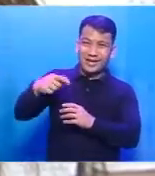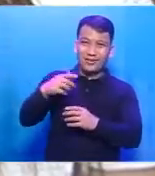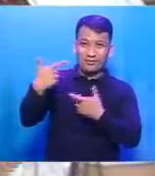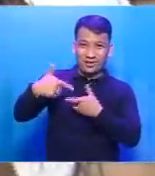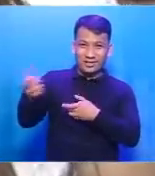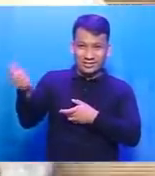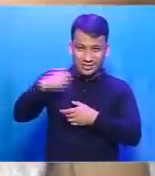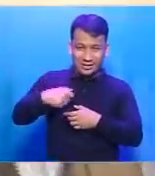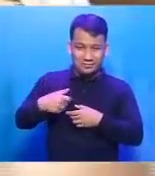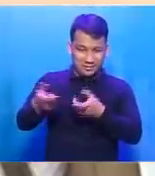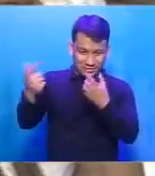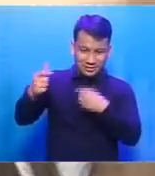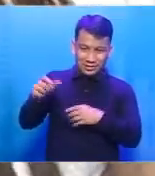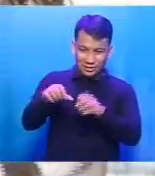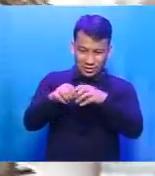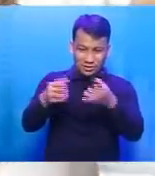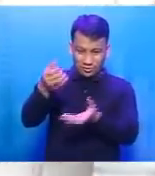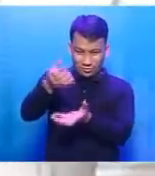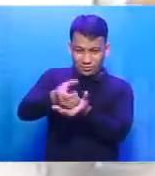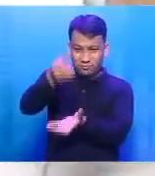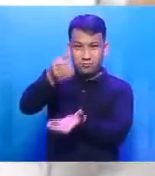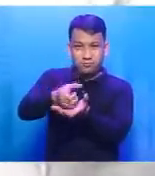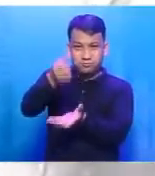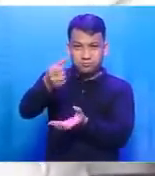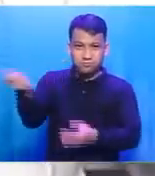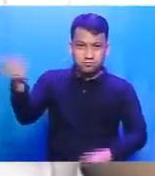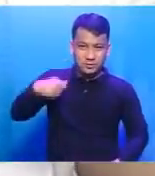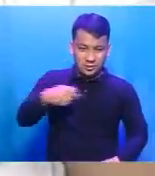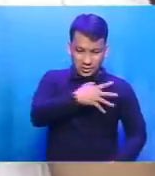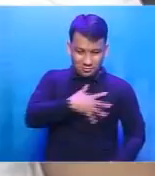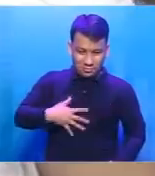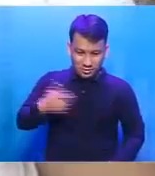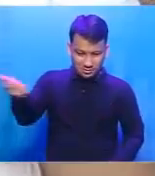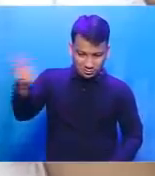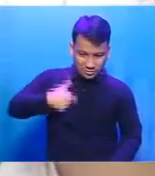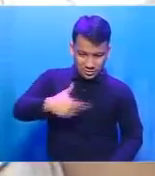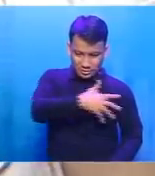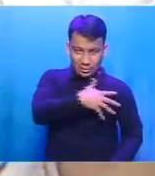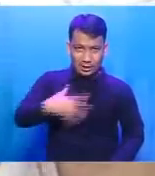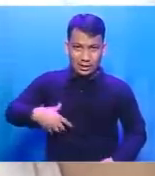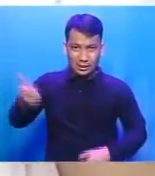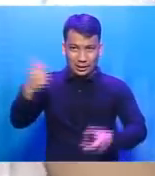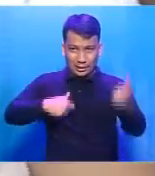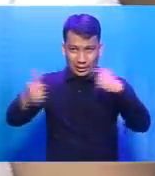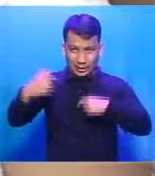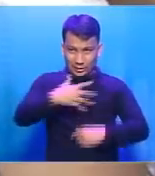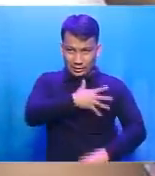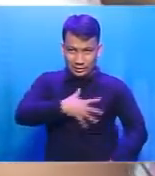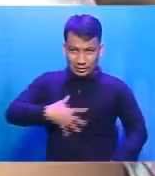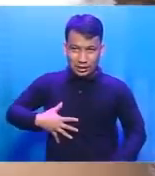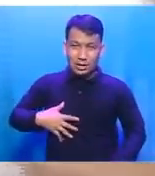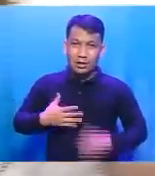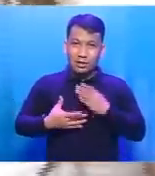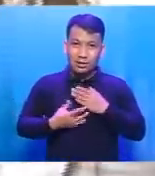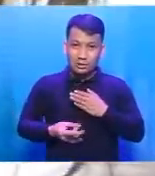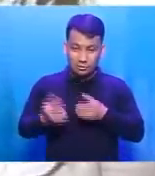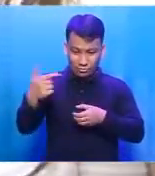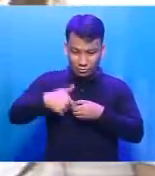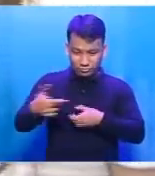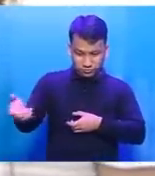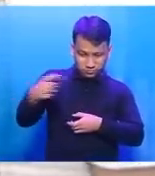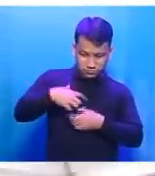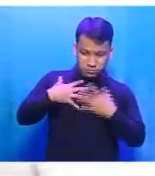niya. Binubuhos niya, kinakalat niya doon sa katawan ng konduktora na kaaway niya, yung lalaki. Ngayon ito,